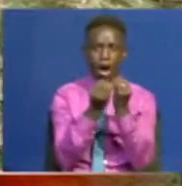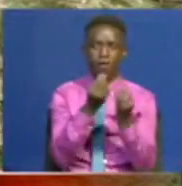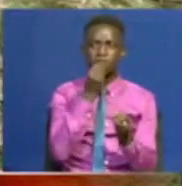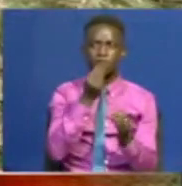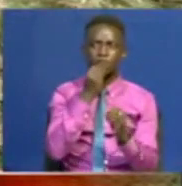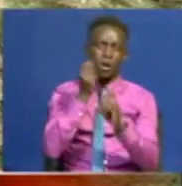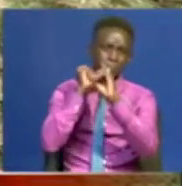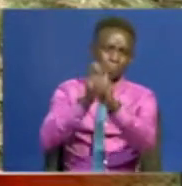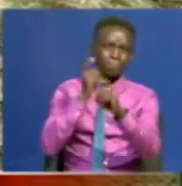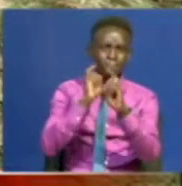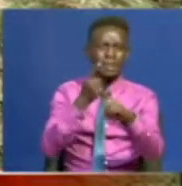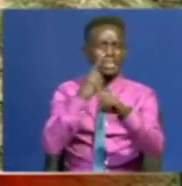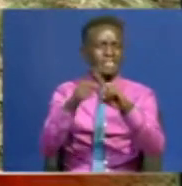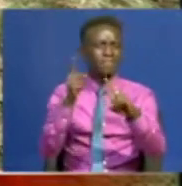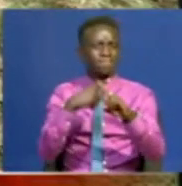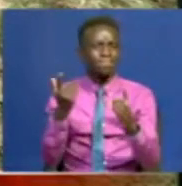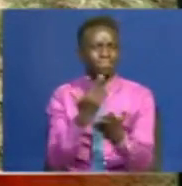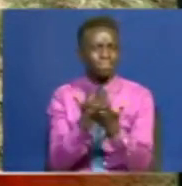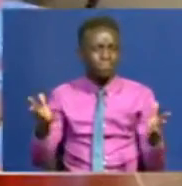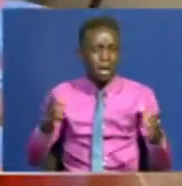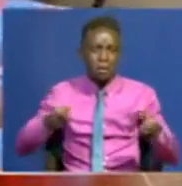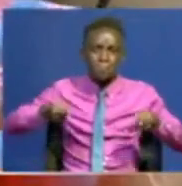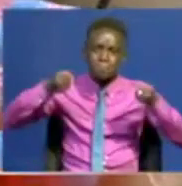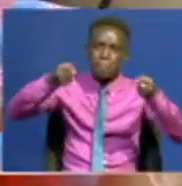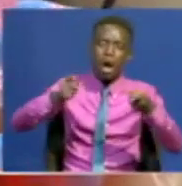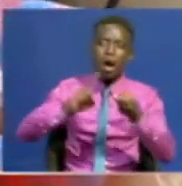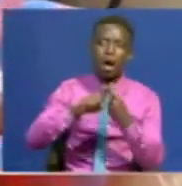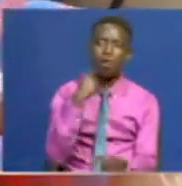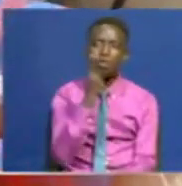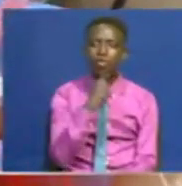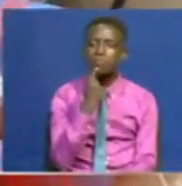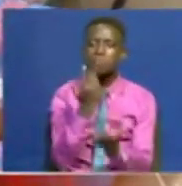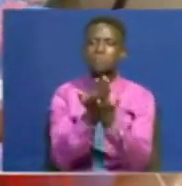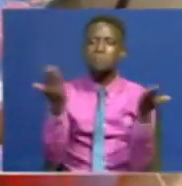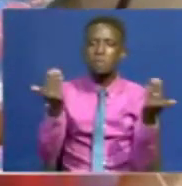bidhaa nyingine kwa familia za watoto walio na mahitaji maalum.